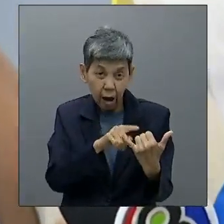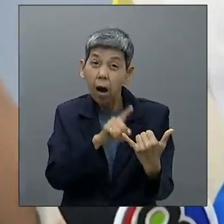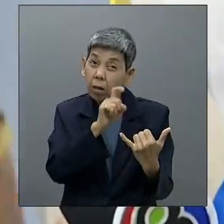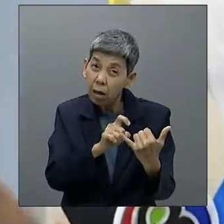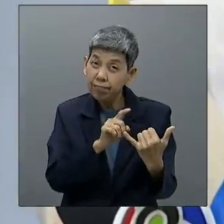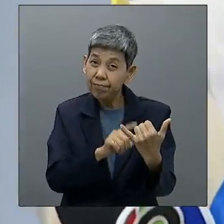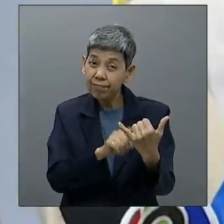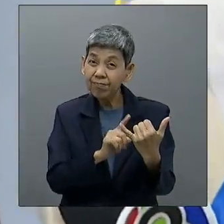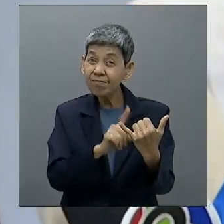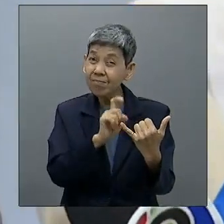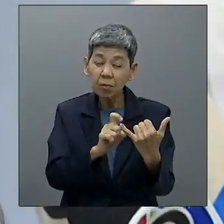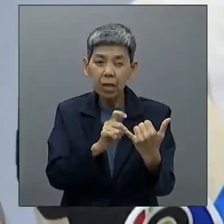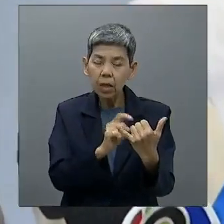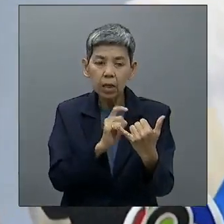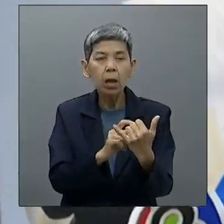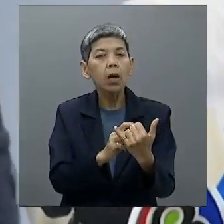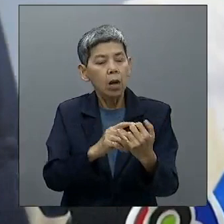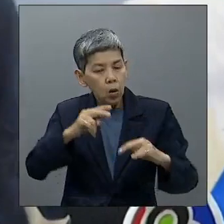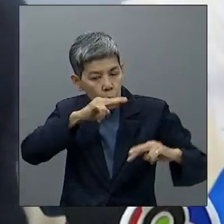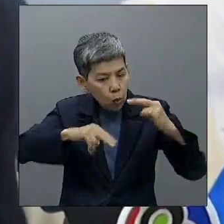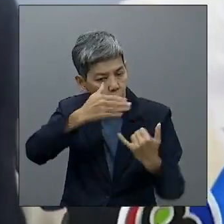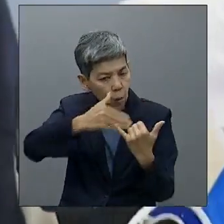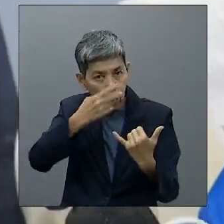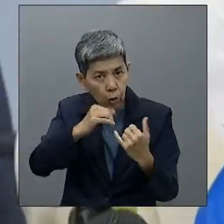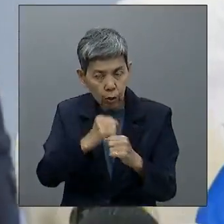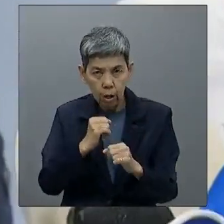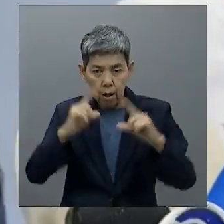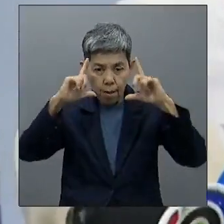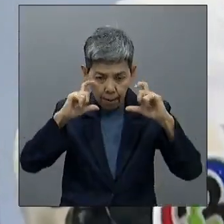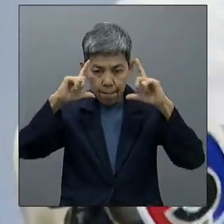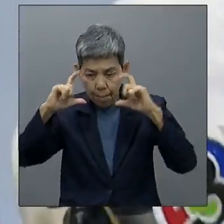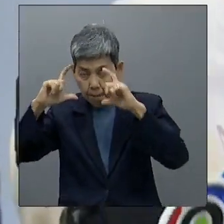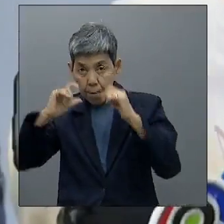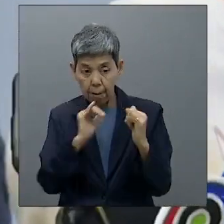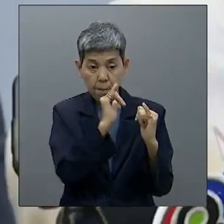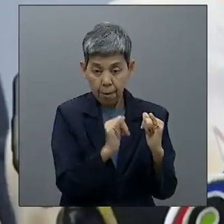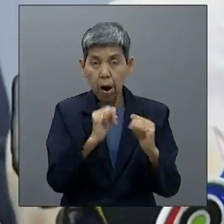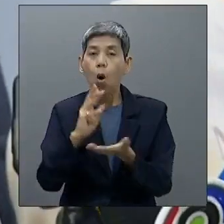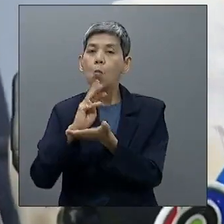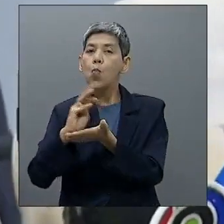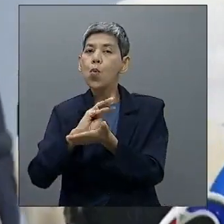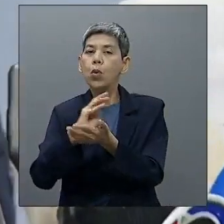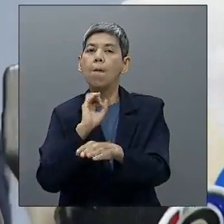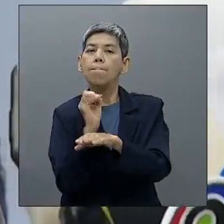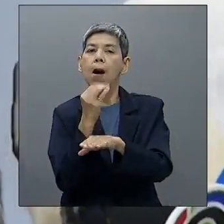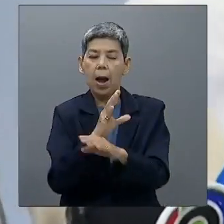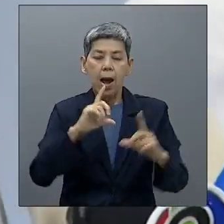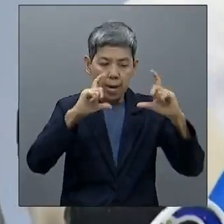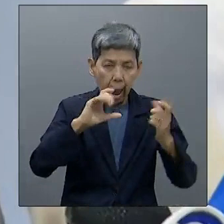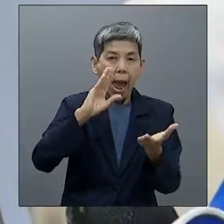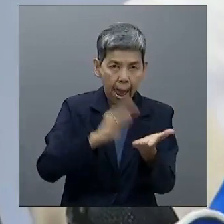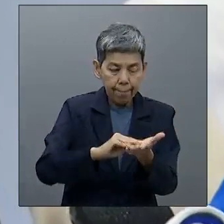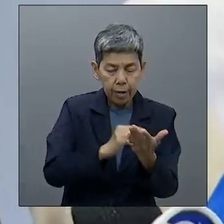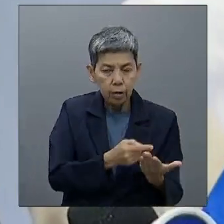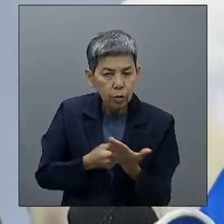ศพเนี่ยไม่ได้มีการส่งแชร์สูตรแต่จากการเอาภาพถ่ายส่งนะครับเอ่อซึ่งมูลนิธิป่อเต็กตึ้งต่างๆเก็บเอาไว้ให้หมอ